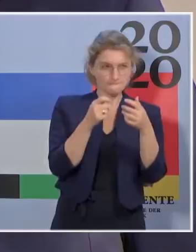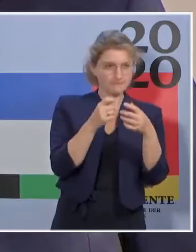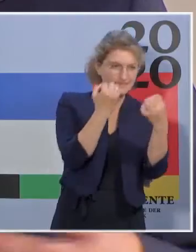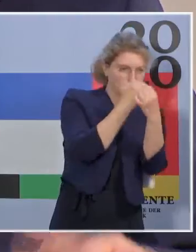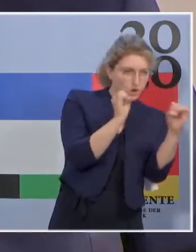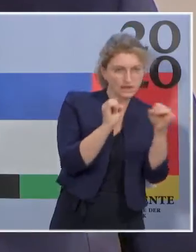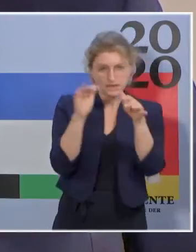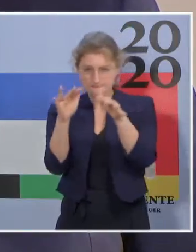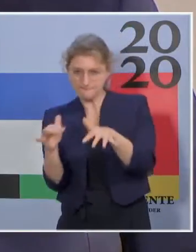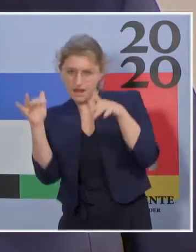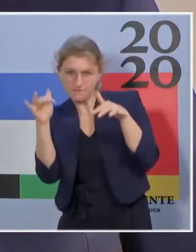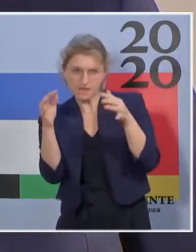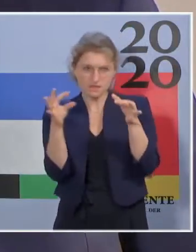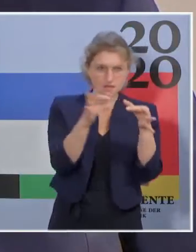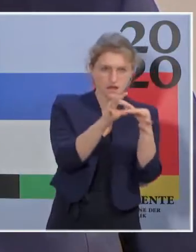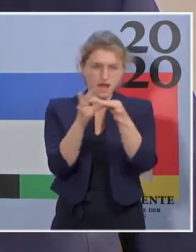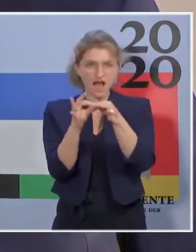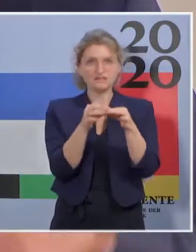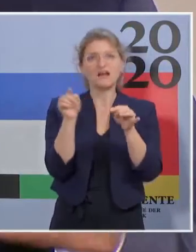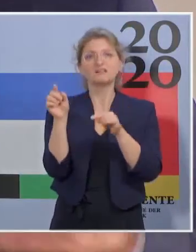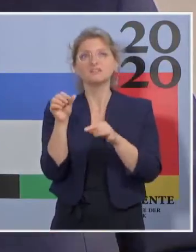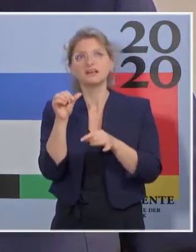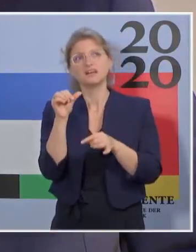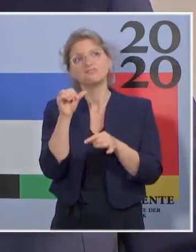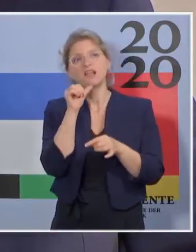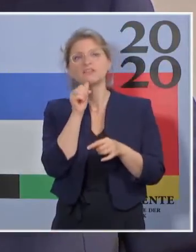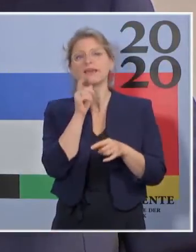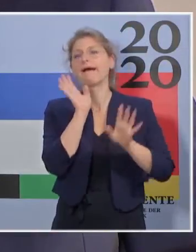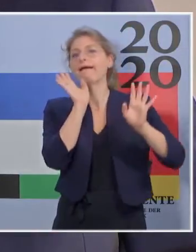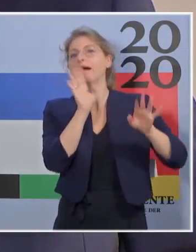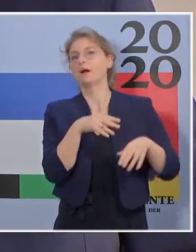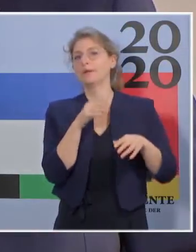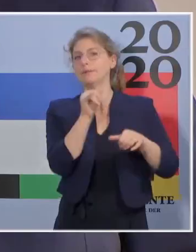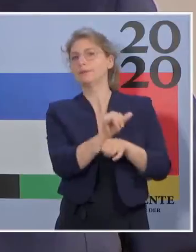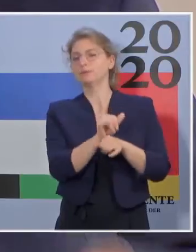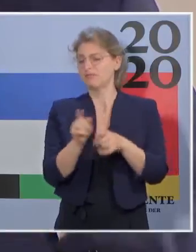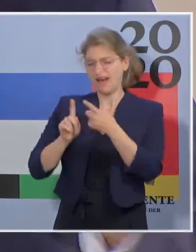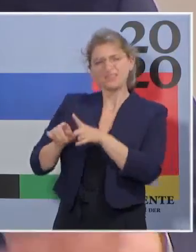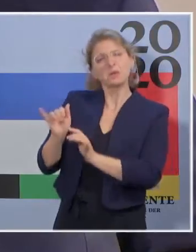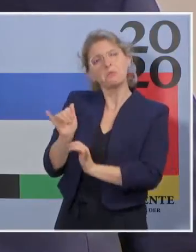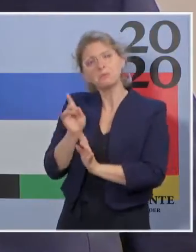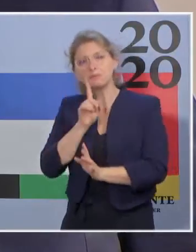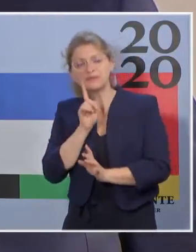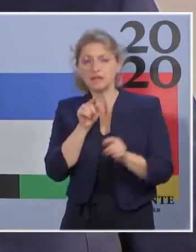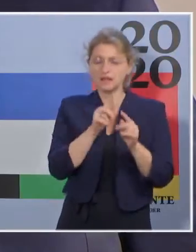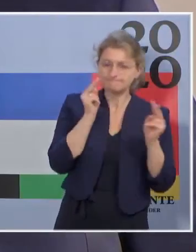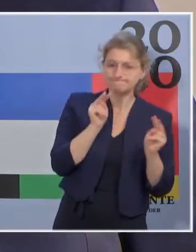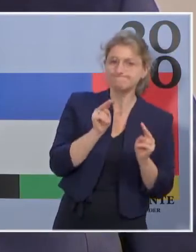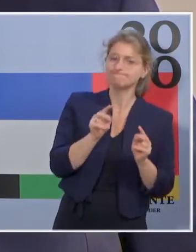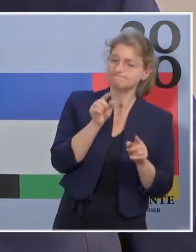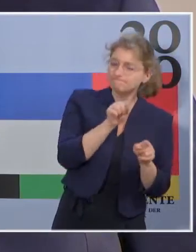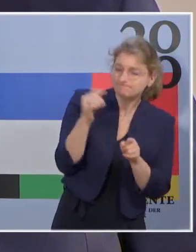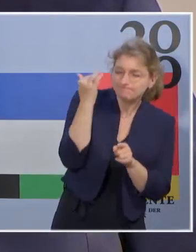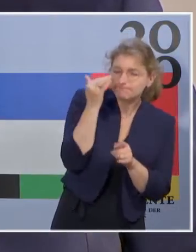Parlamentarismus nicht kleingeredet hat, im Gegensatz zu anderen Zeitgenossen, sehr, sehr wohl sich dazu bekannt hat und letztlich doch ein deutliches Votum abgegeben